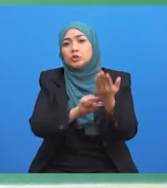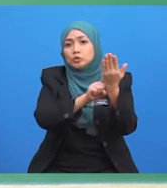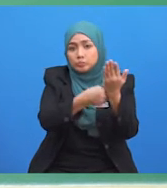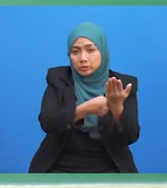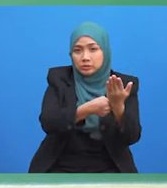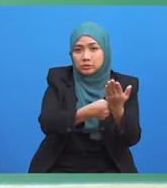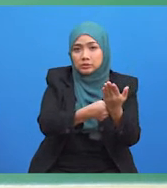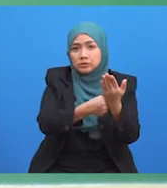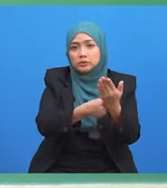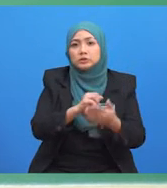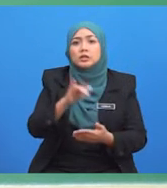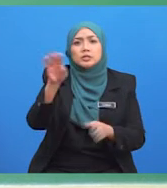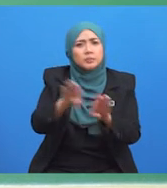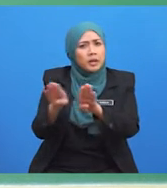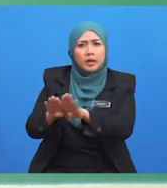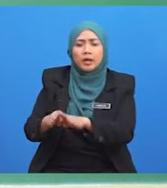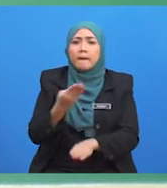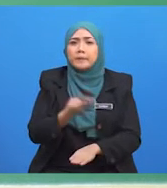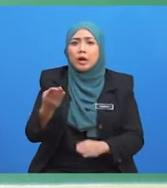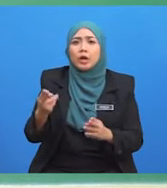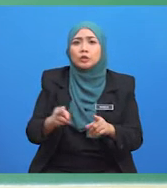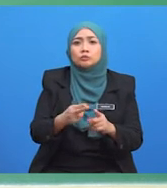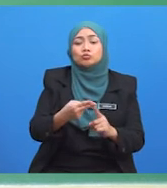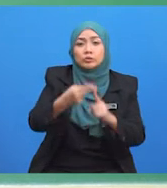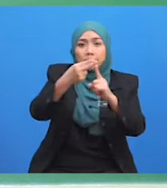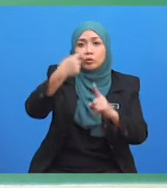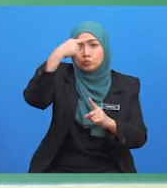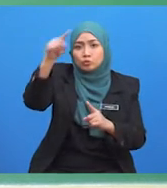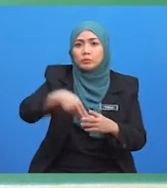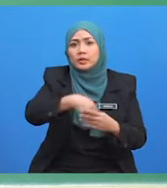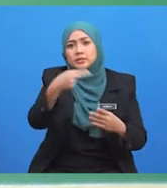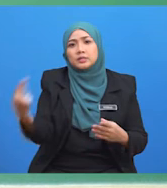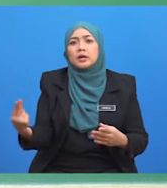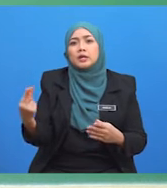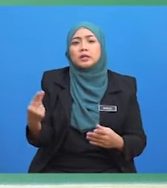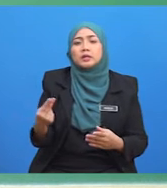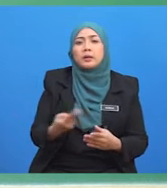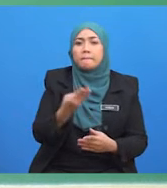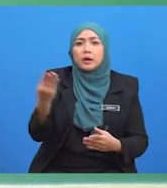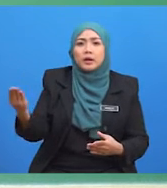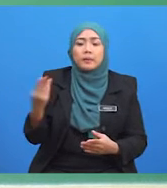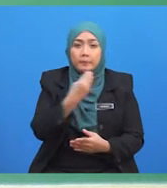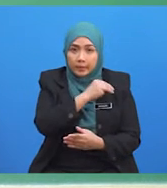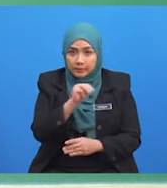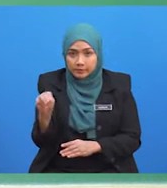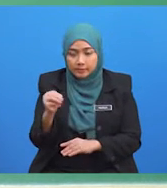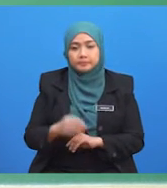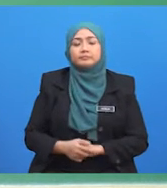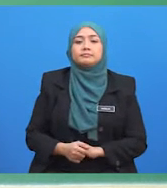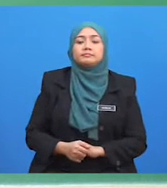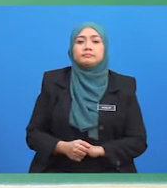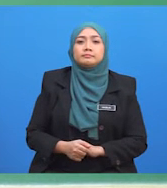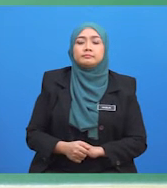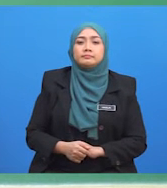jadi sebagai bahan utama untuk menghasilkan produk mereka? Pilihan